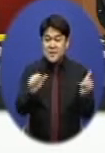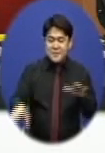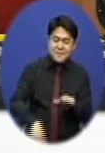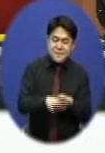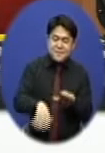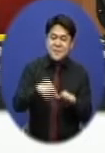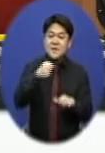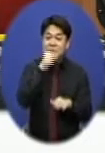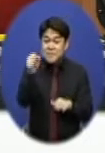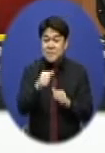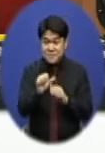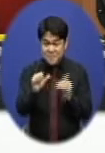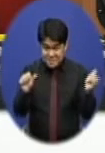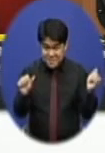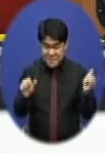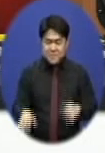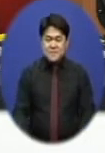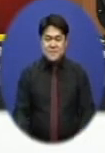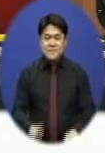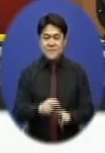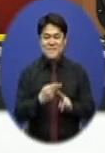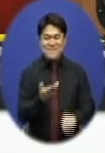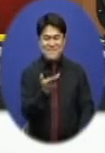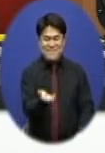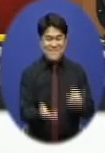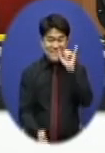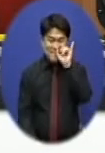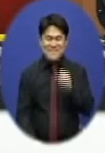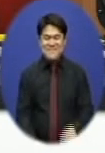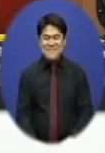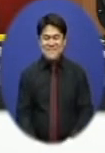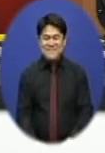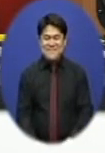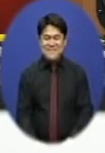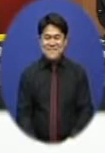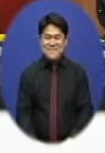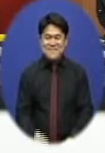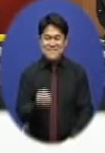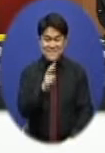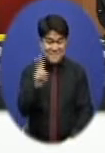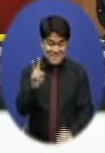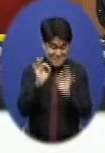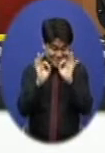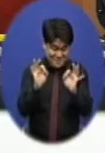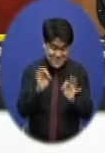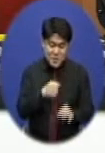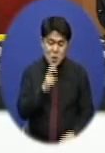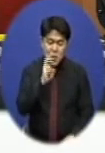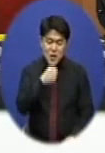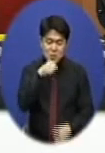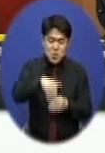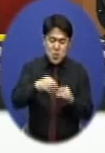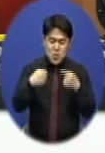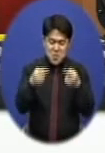없잖아요. 그렇습니다. 저희 복지TV에서 다섯 분의 선물도 또 준비되어 있다고요? 네. 시청자 심사 참여를 해주신 분을 다섯